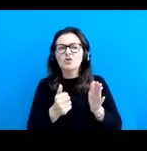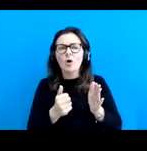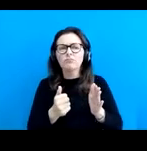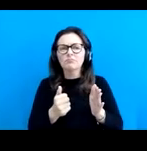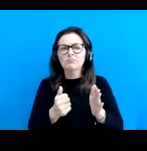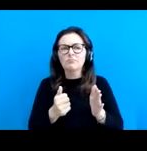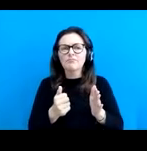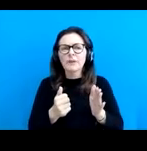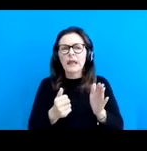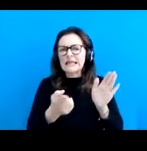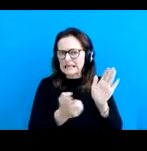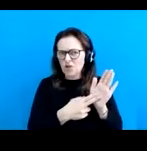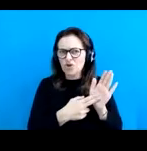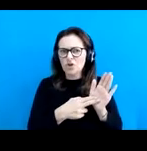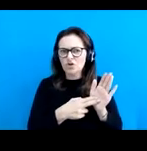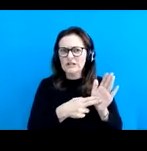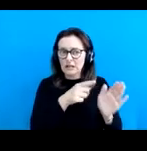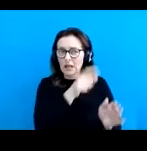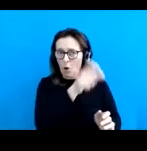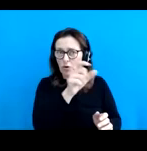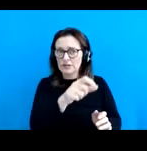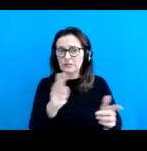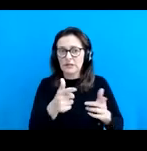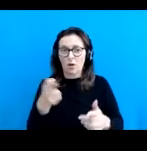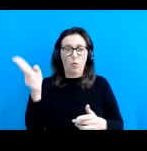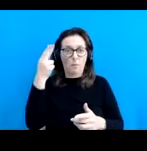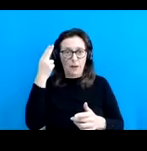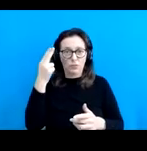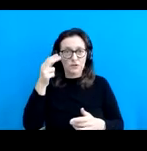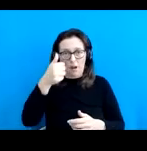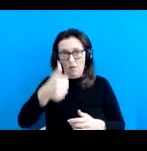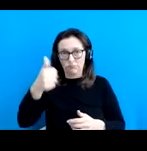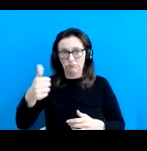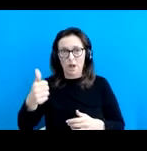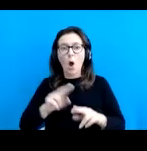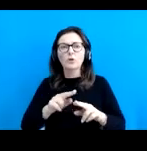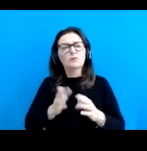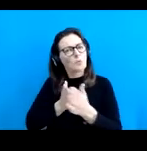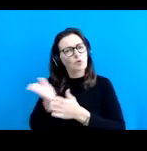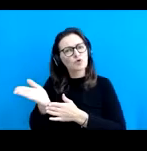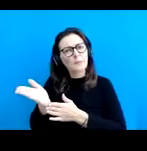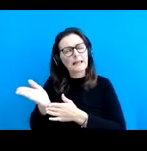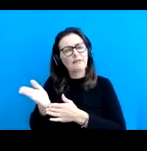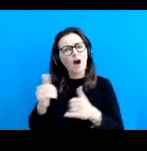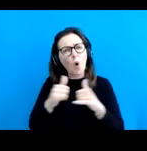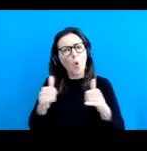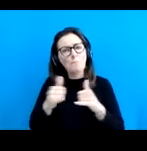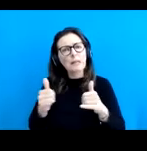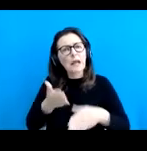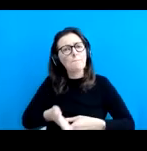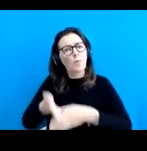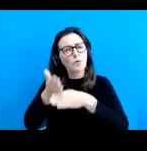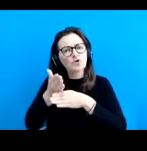lahko posamezniki prepoznajo. Nato pa smo se usmerili predvsem v oblike pomoči, kako premagovati ovire,